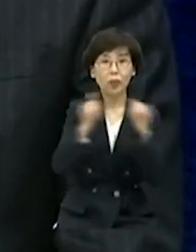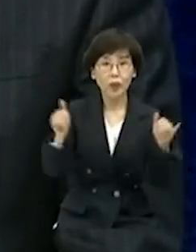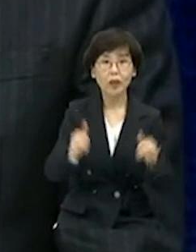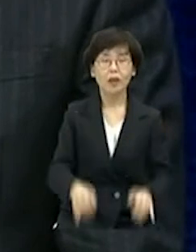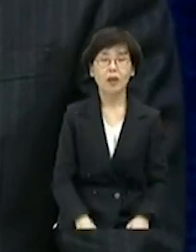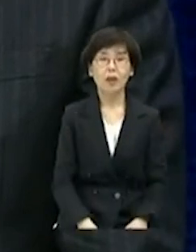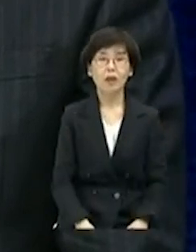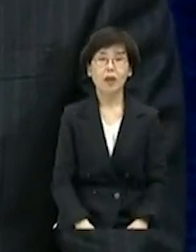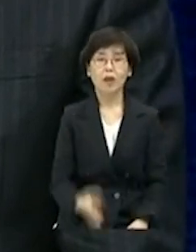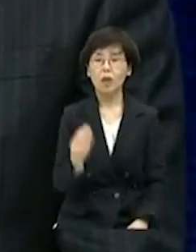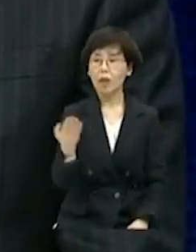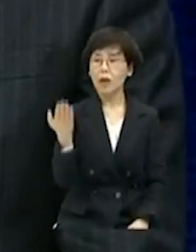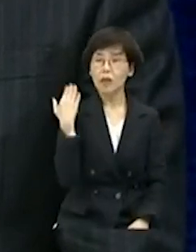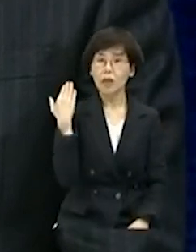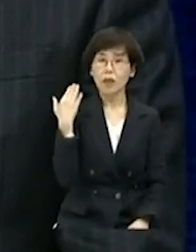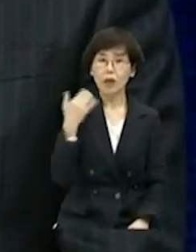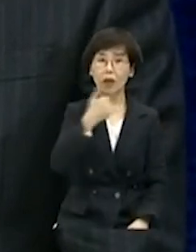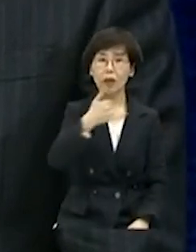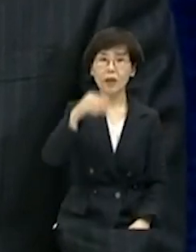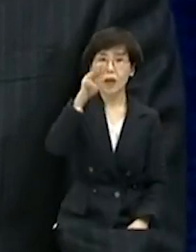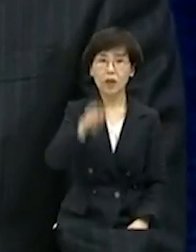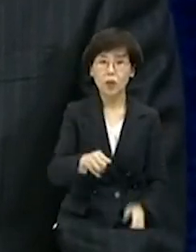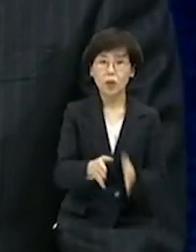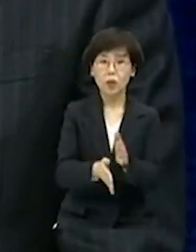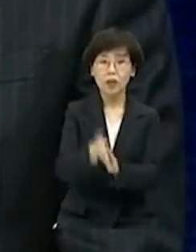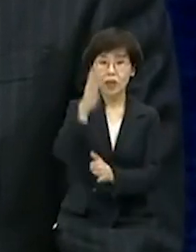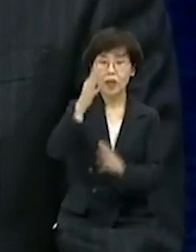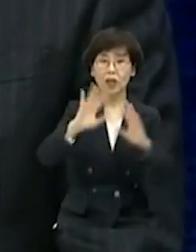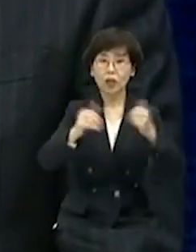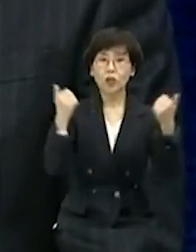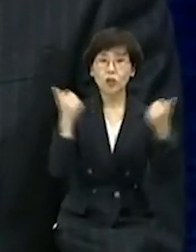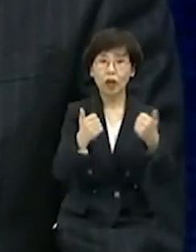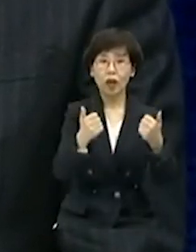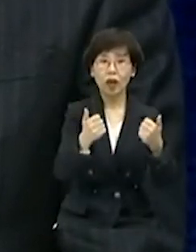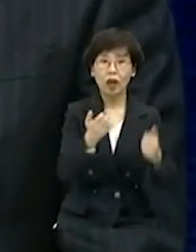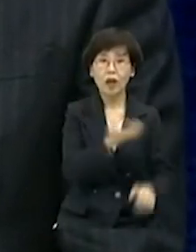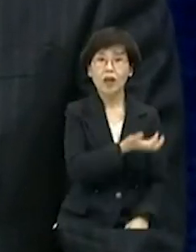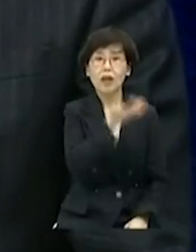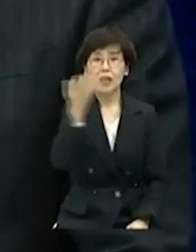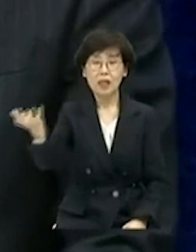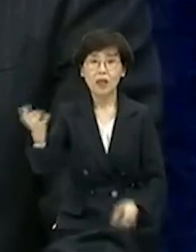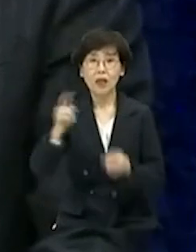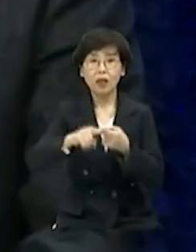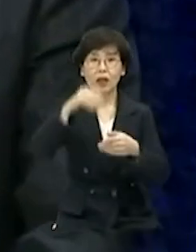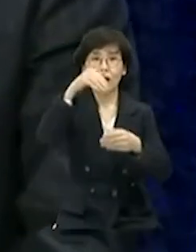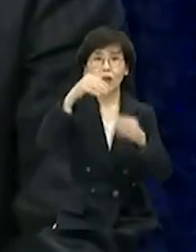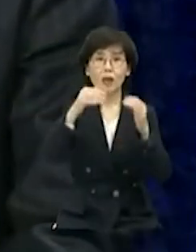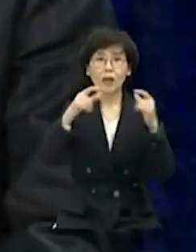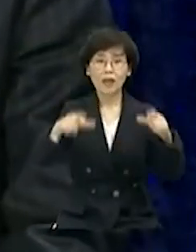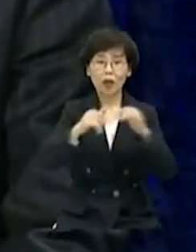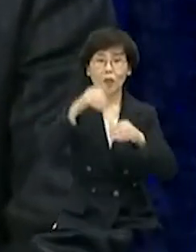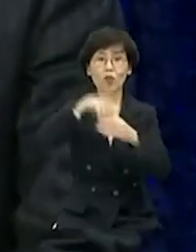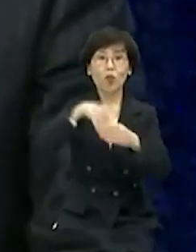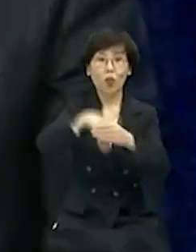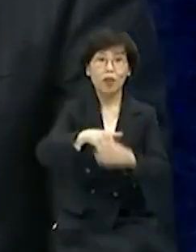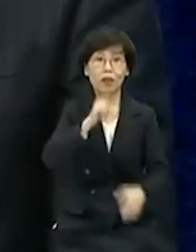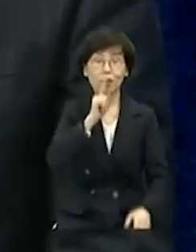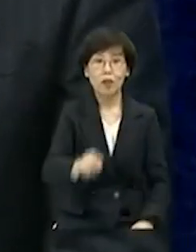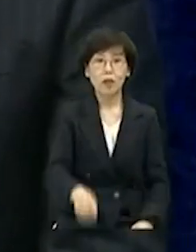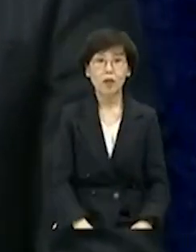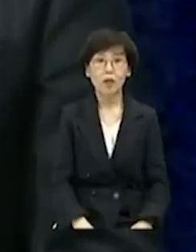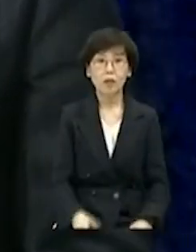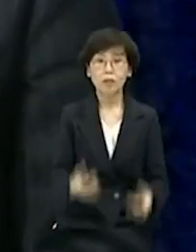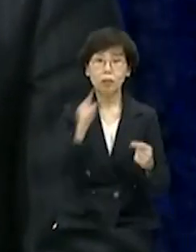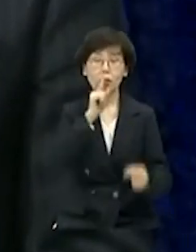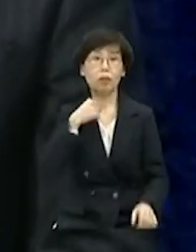국민들에게 얼마 전에 세종시 국회 이전에 대해서 또 주민투표 붙이시겠다고 했습니다. 아, 그런 말 한 적 없습니다. 아니, 국회 이전에